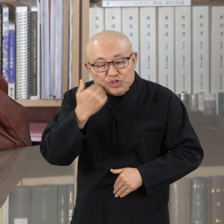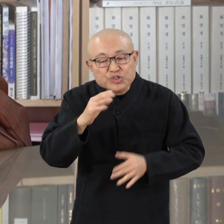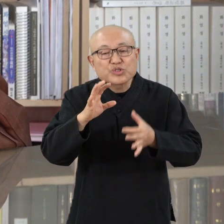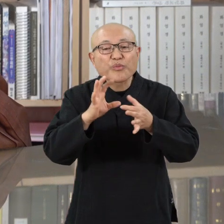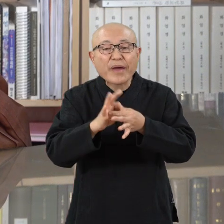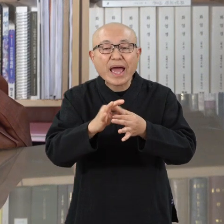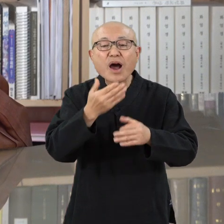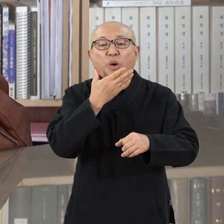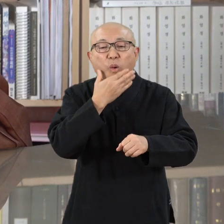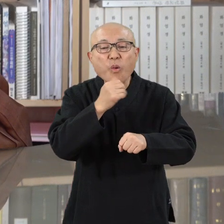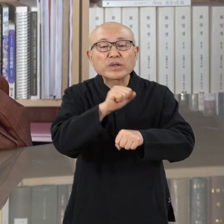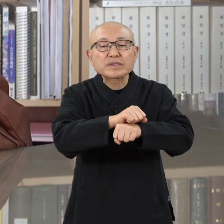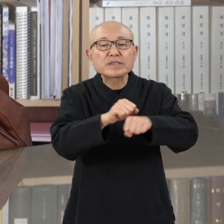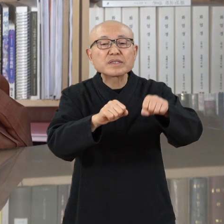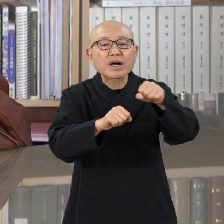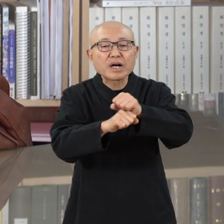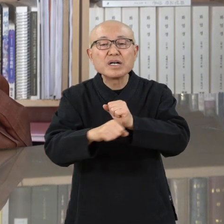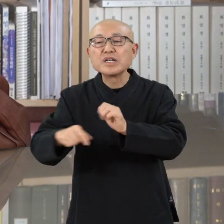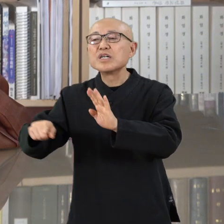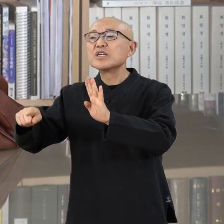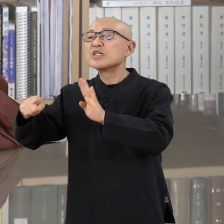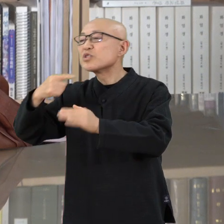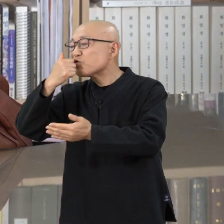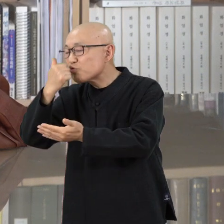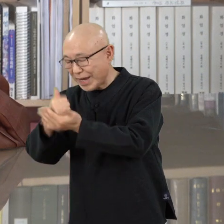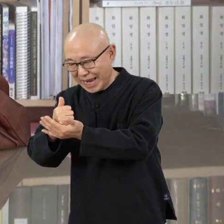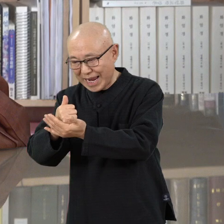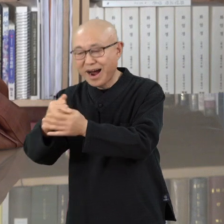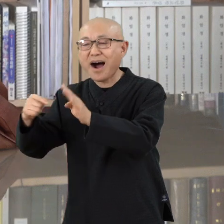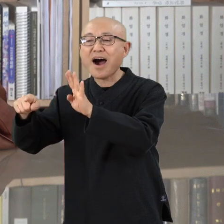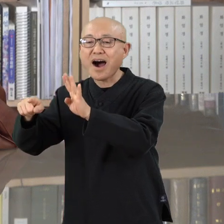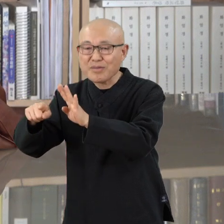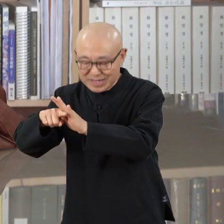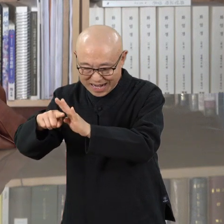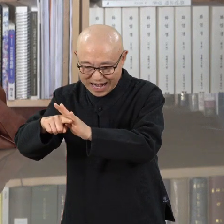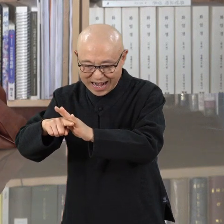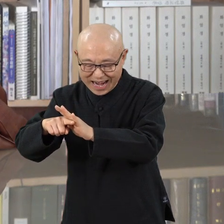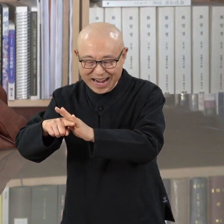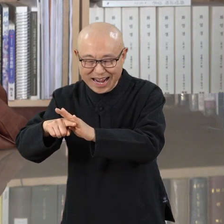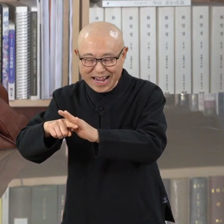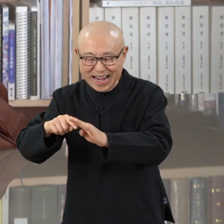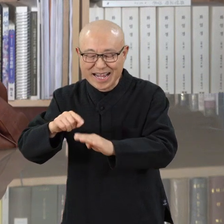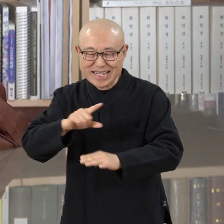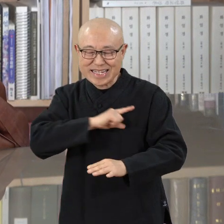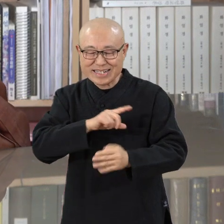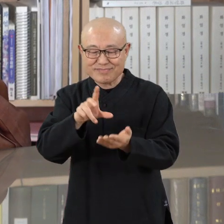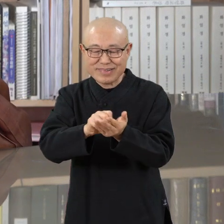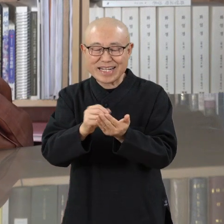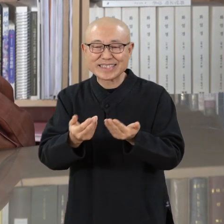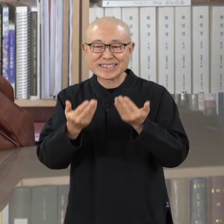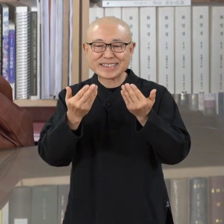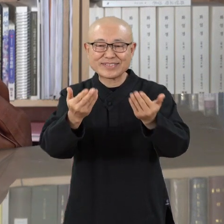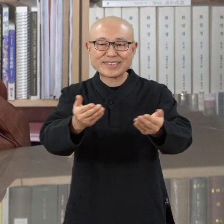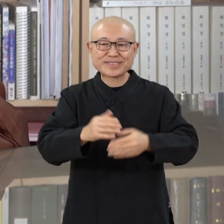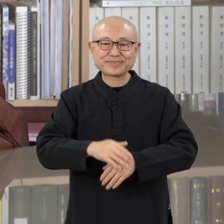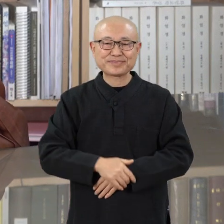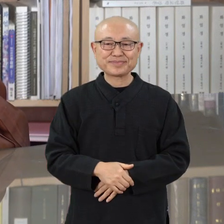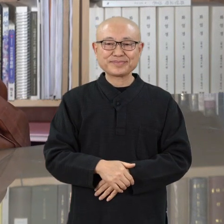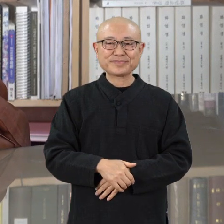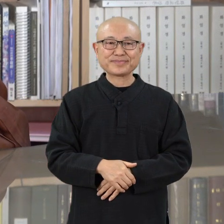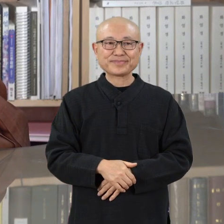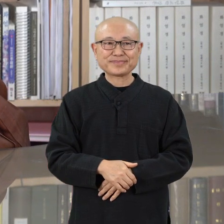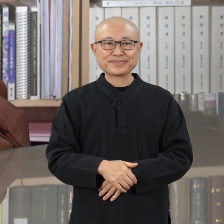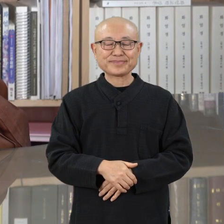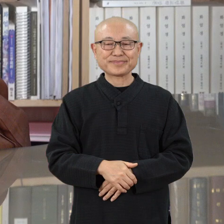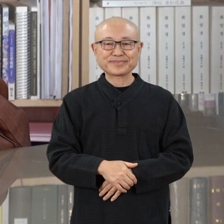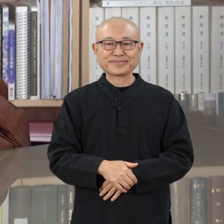공덕인가 누구의 죄업인가 이런 소주제를 달았는데요. 지난번에 말씀과 이어지는 그런